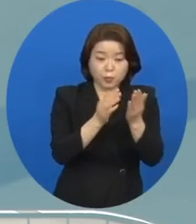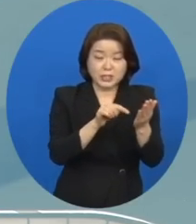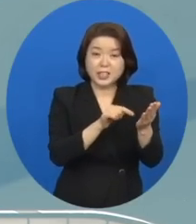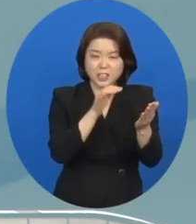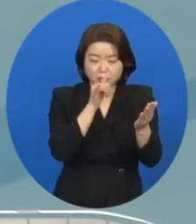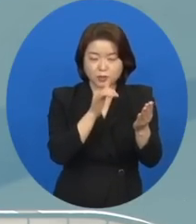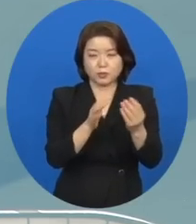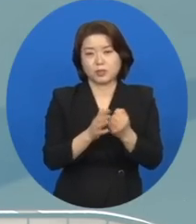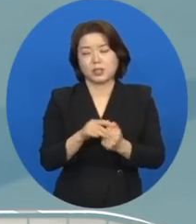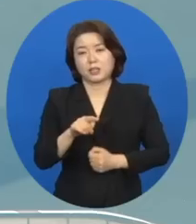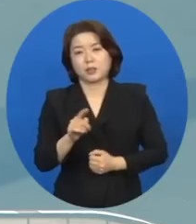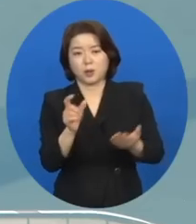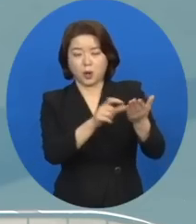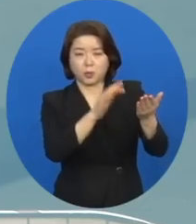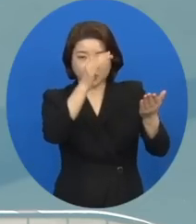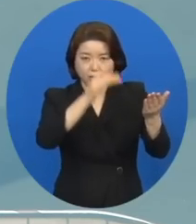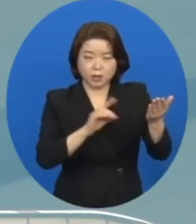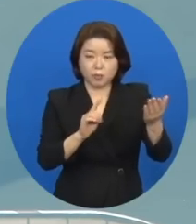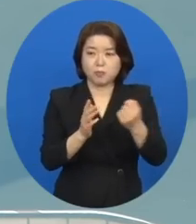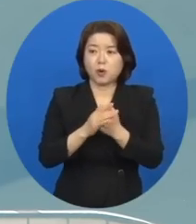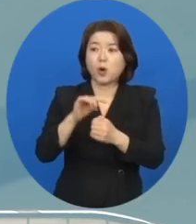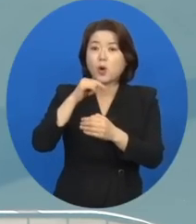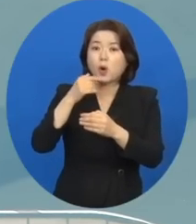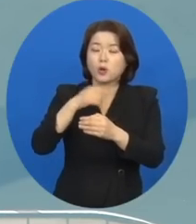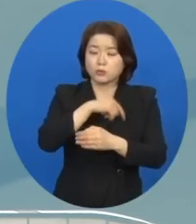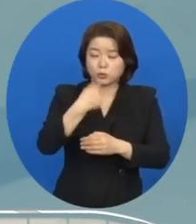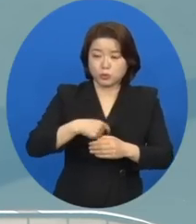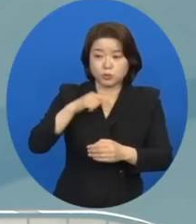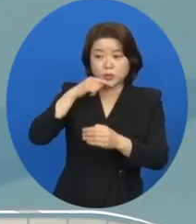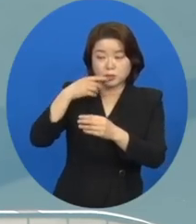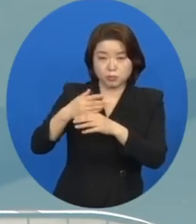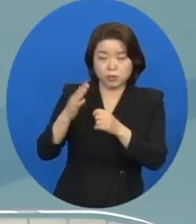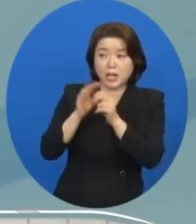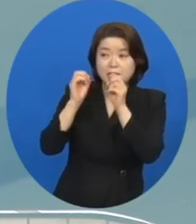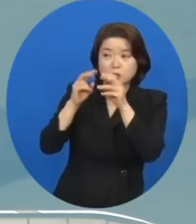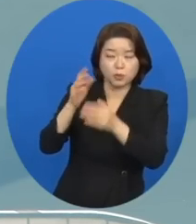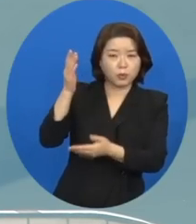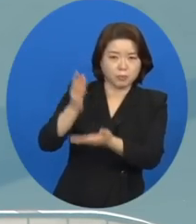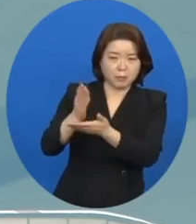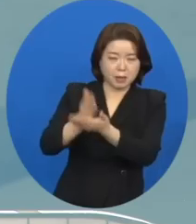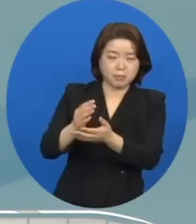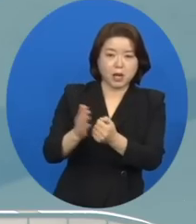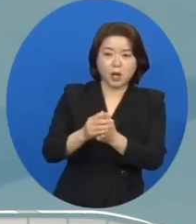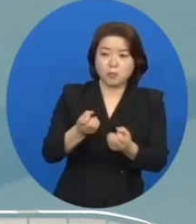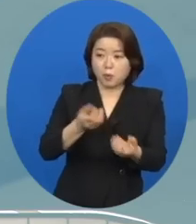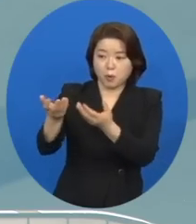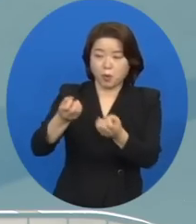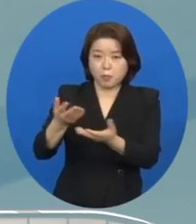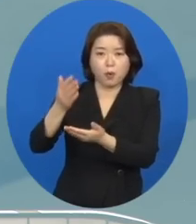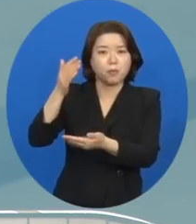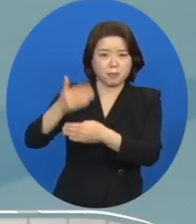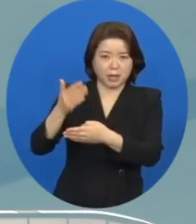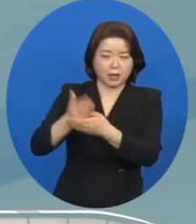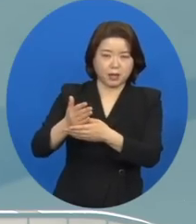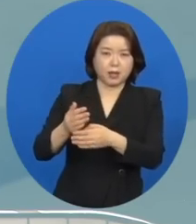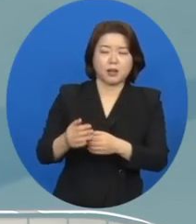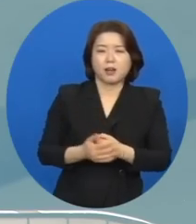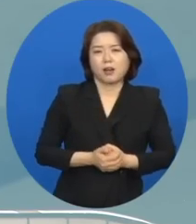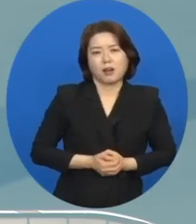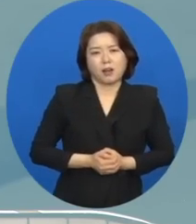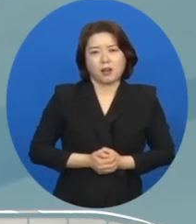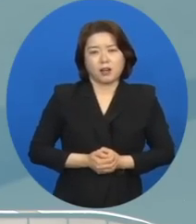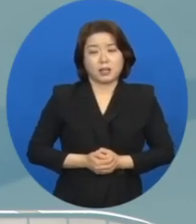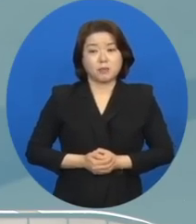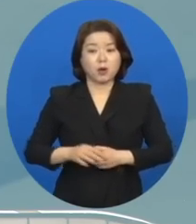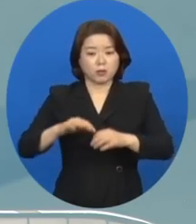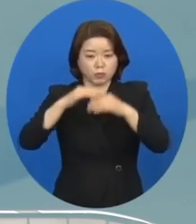있었습니다. 중국이 북한의 성경 보급을 막고 코로나 때문에 보급로가 다 막혔습니다. 김정은 정권 국경을 완전히